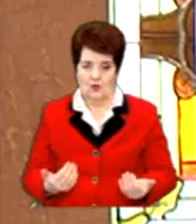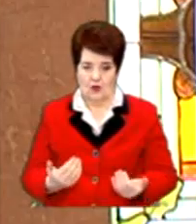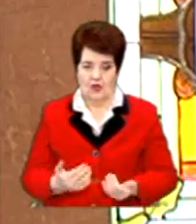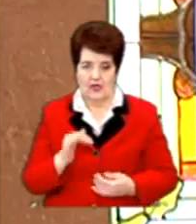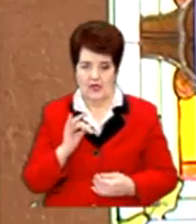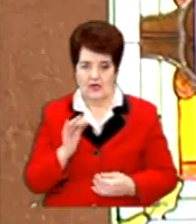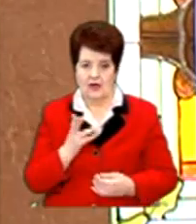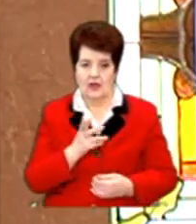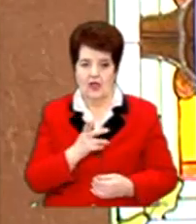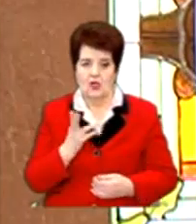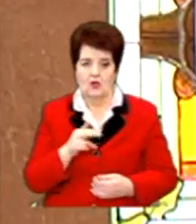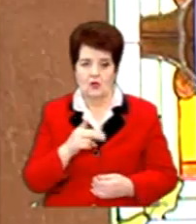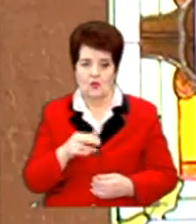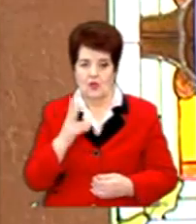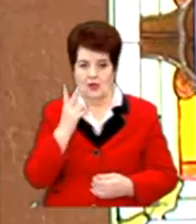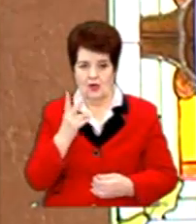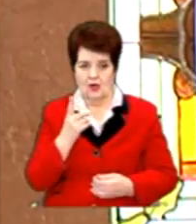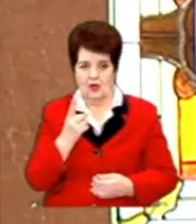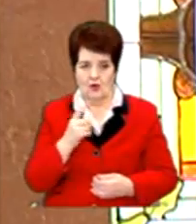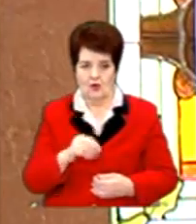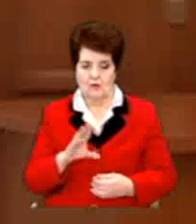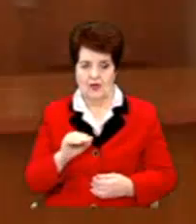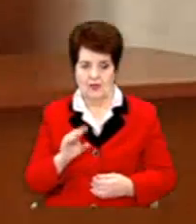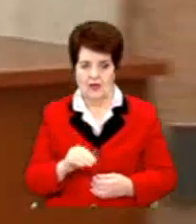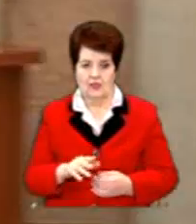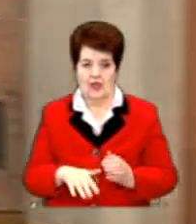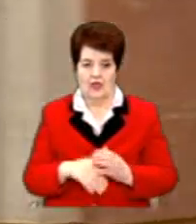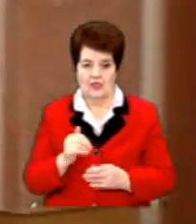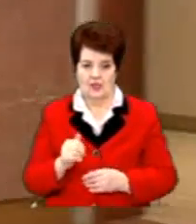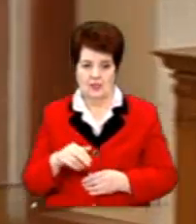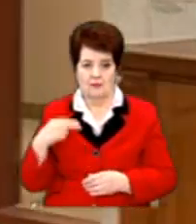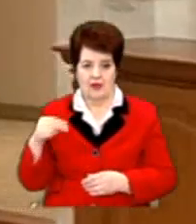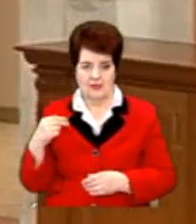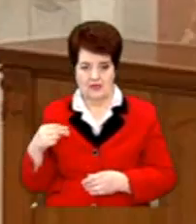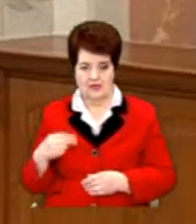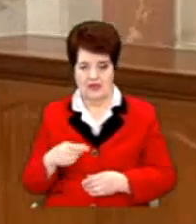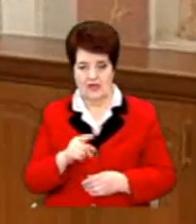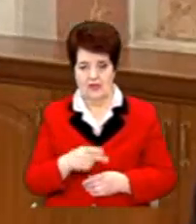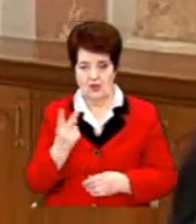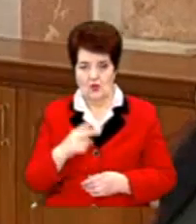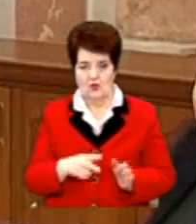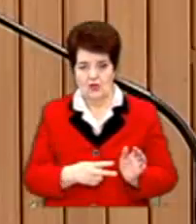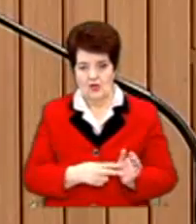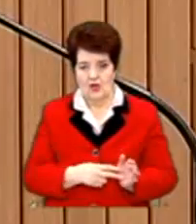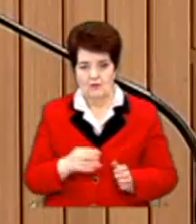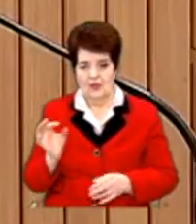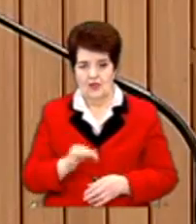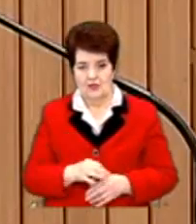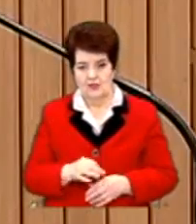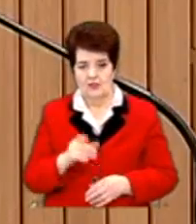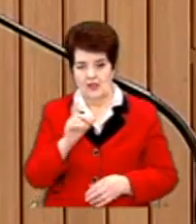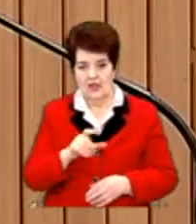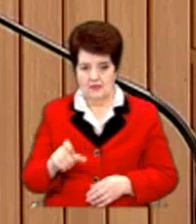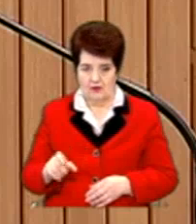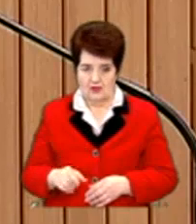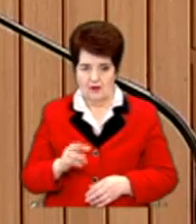Igor Dodon ar putea câștiga încă un mandat. La viitoarele alegeri prezidențiale, pentru el ar vota 27% dintre respondenți,